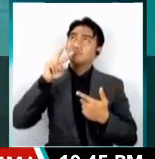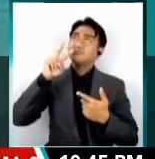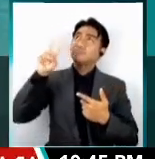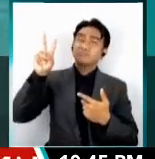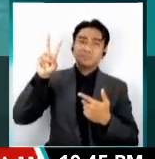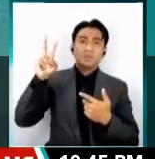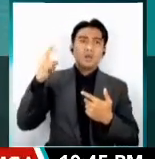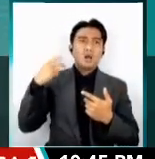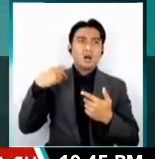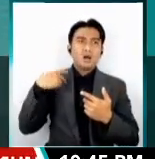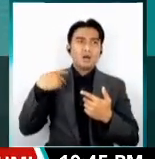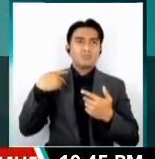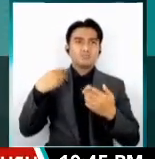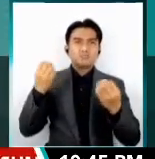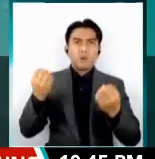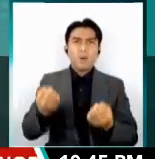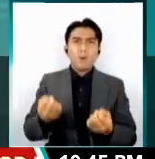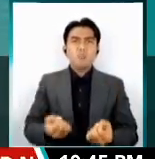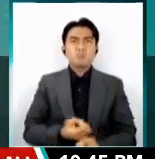ng pagsabog.